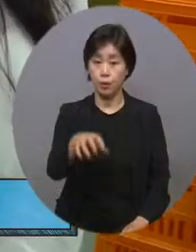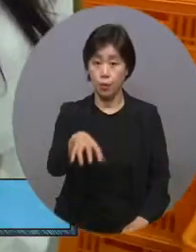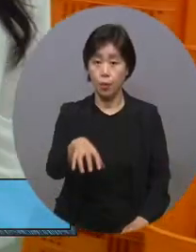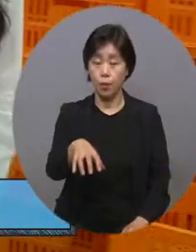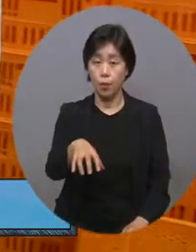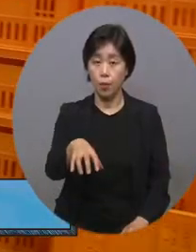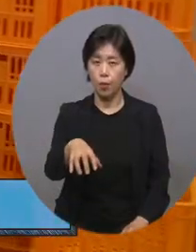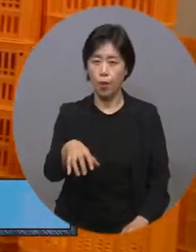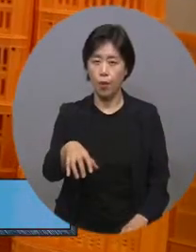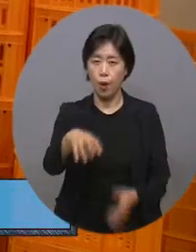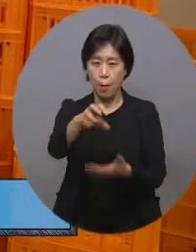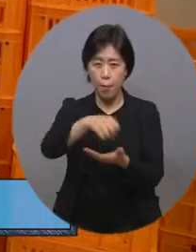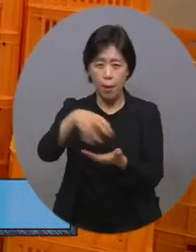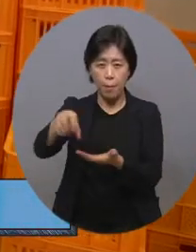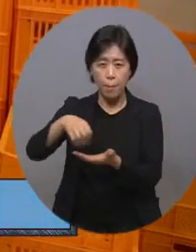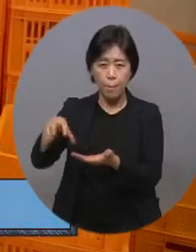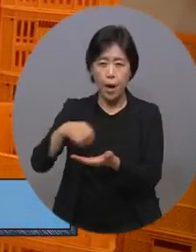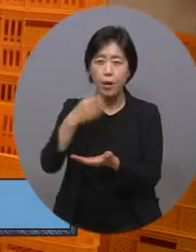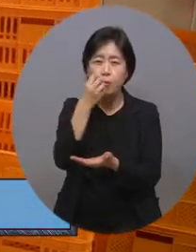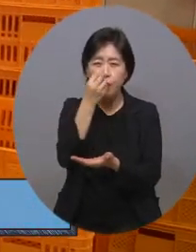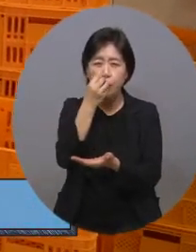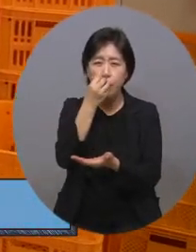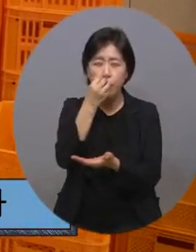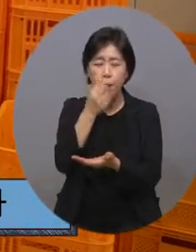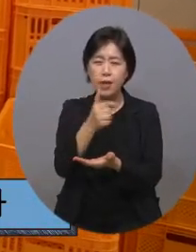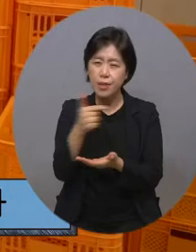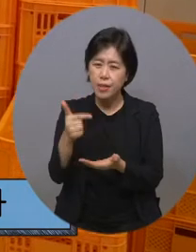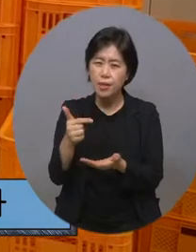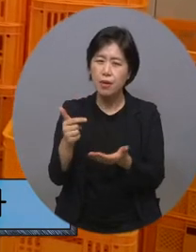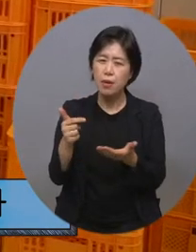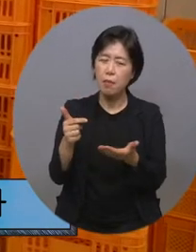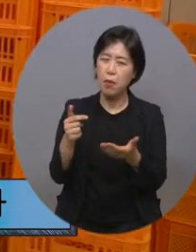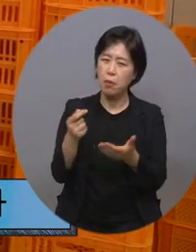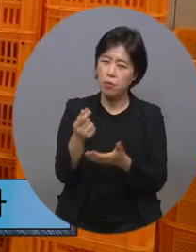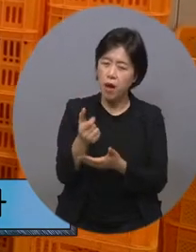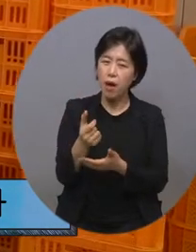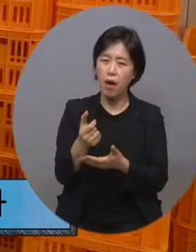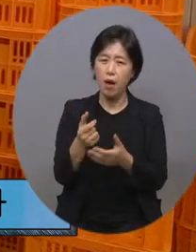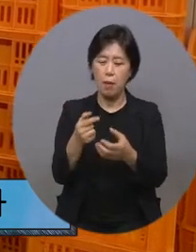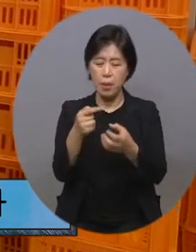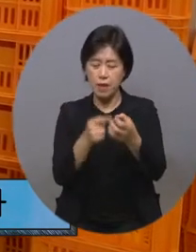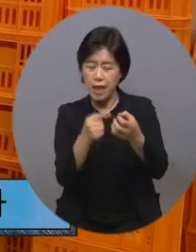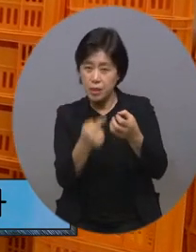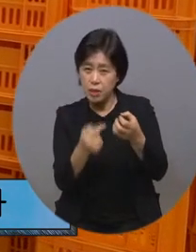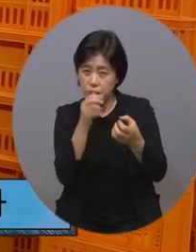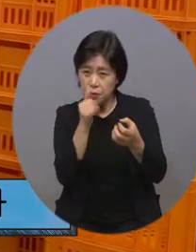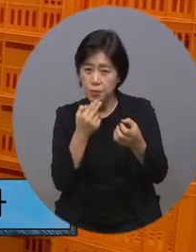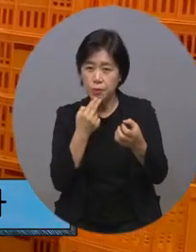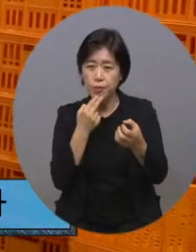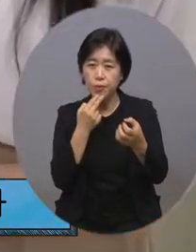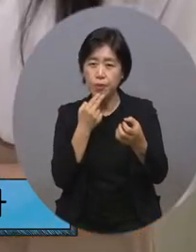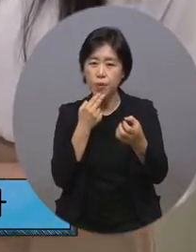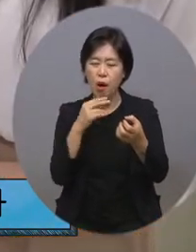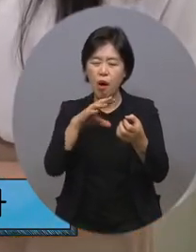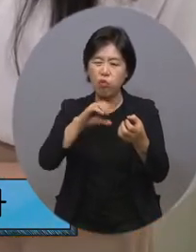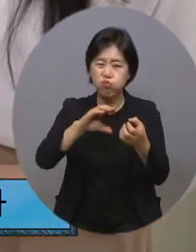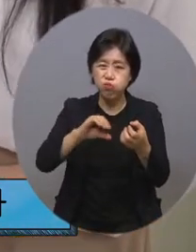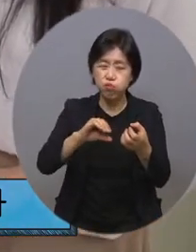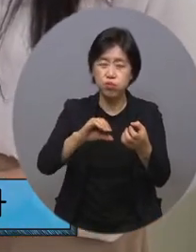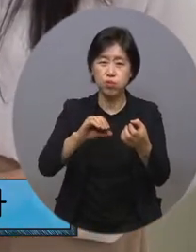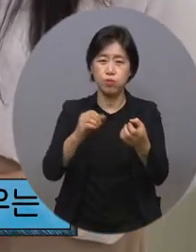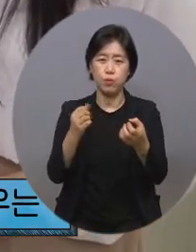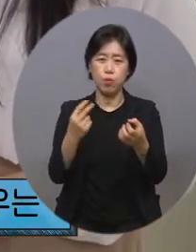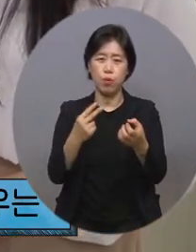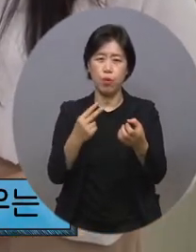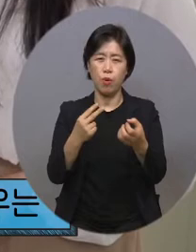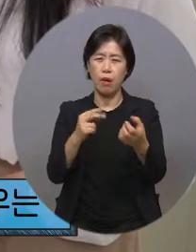수확된 토마토의 네. 선별을 하는 곳입니다. 선별이라고 했을 때는 상처를 입었거나